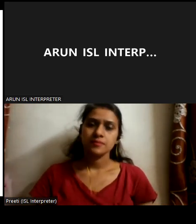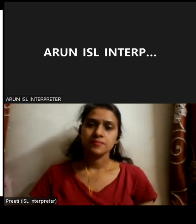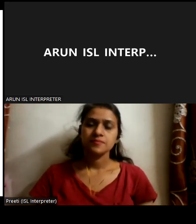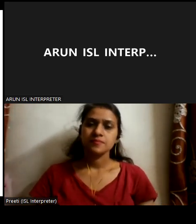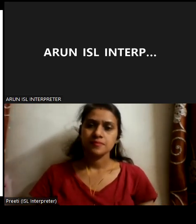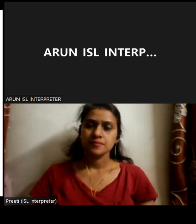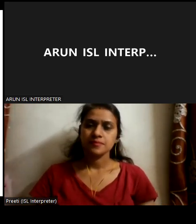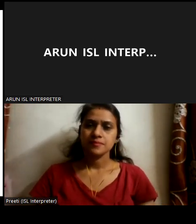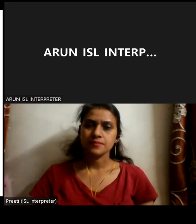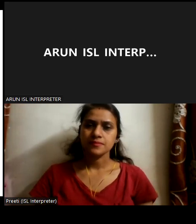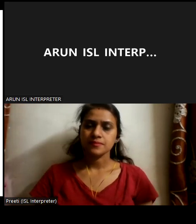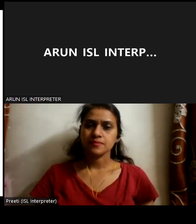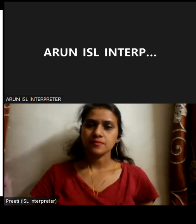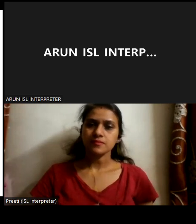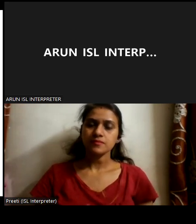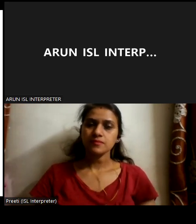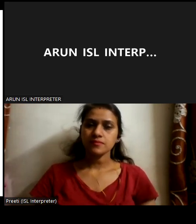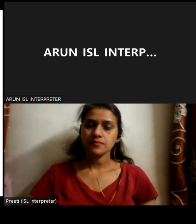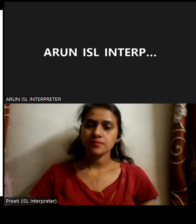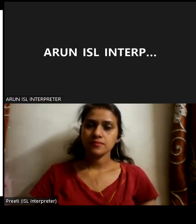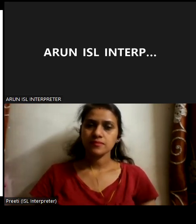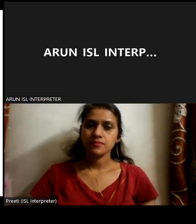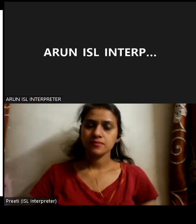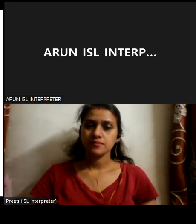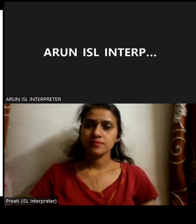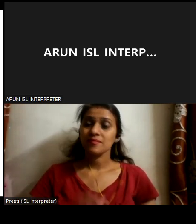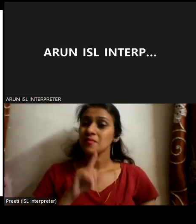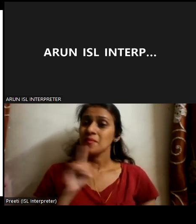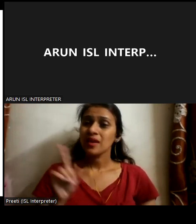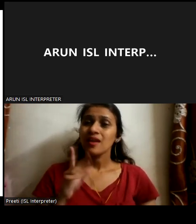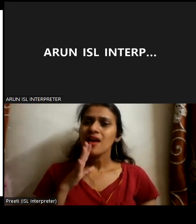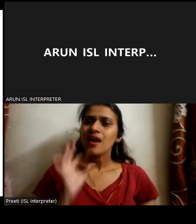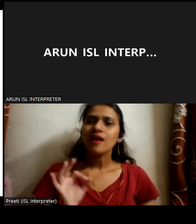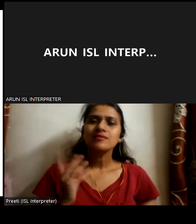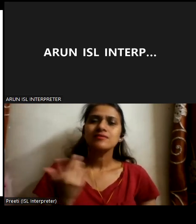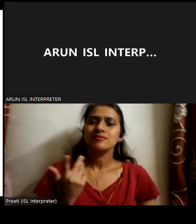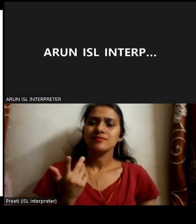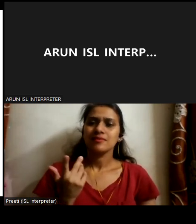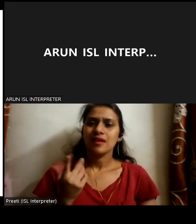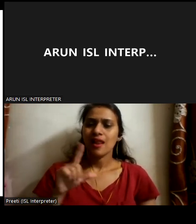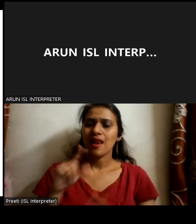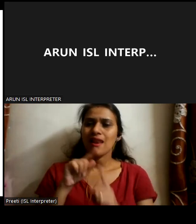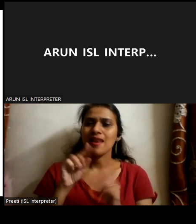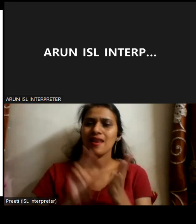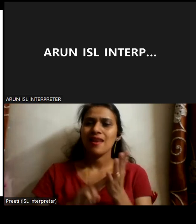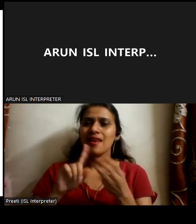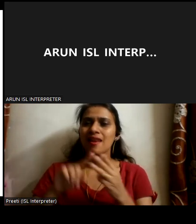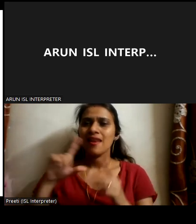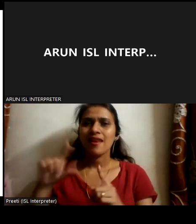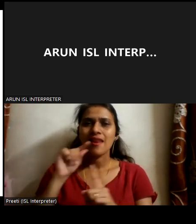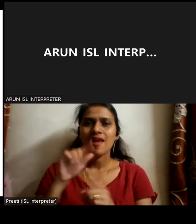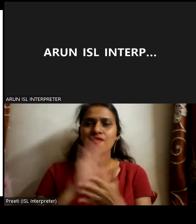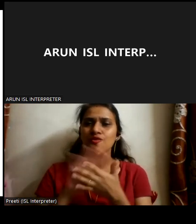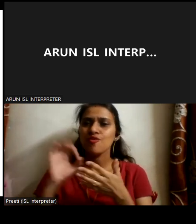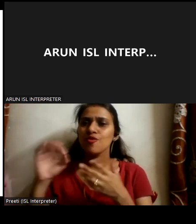ठीक है, बट एक्चुअली व्हेन वी टॉक अबाउट लाइवलीहुड, द रियल